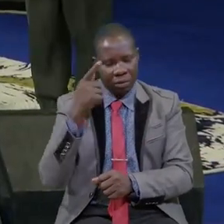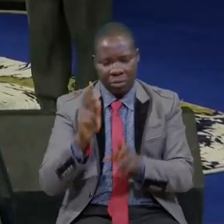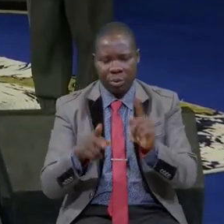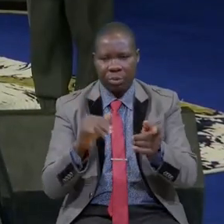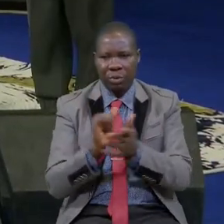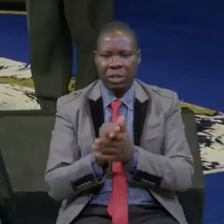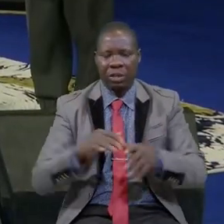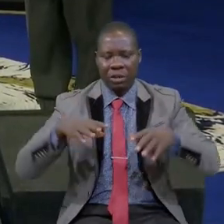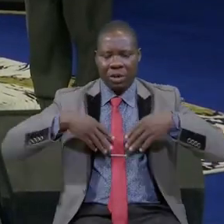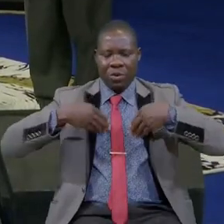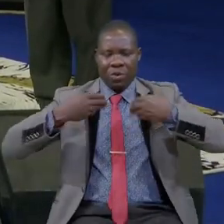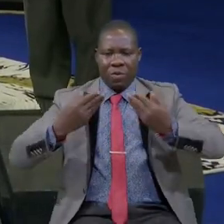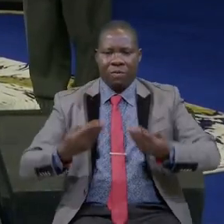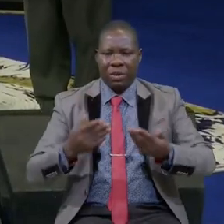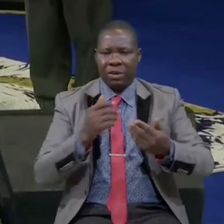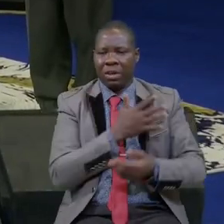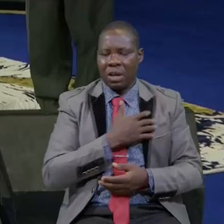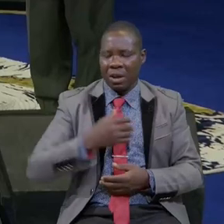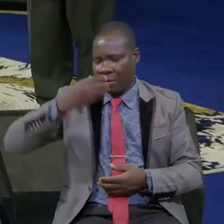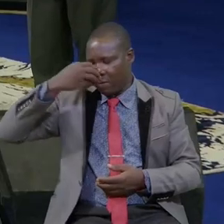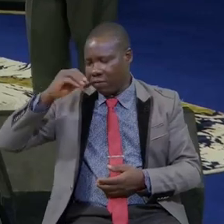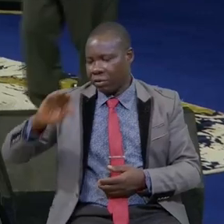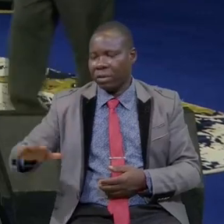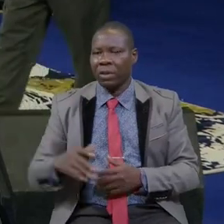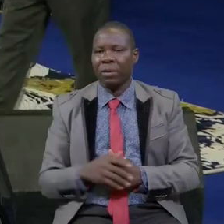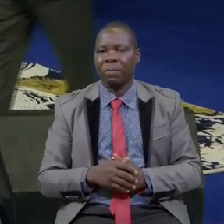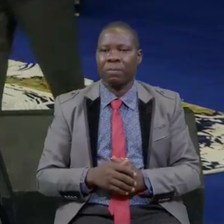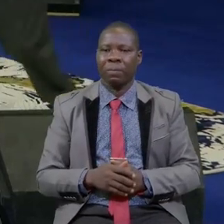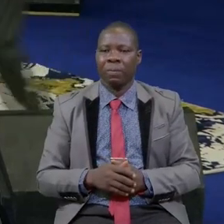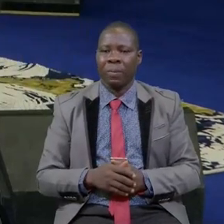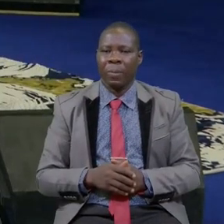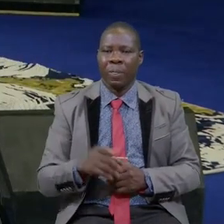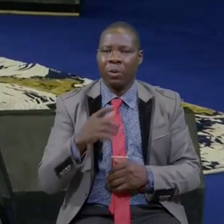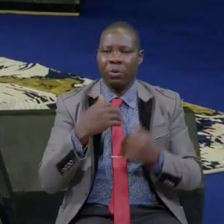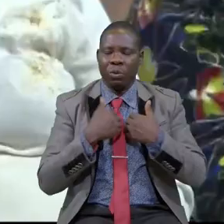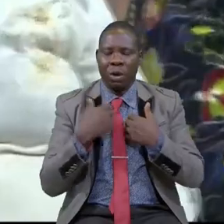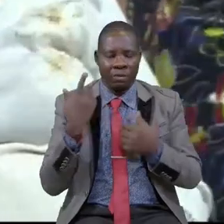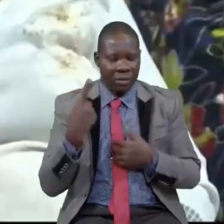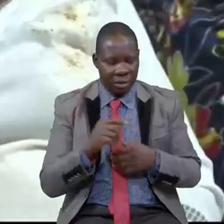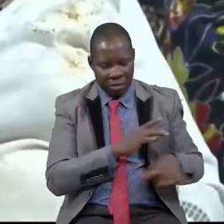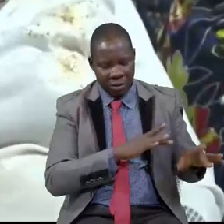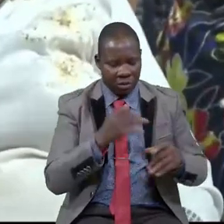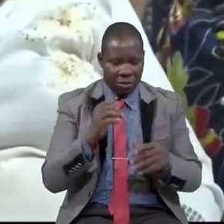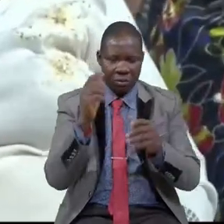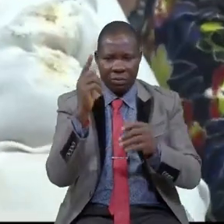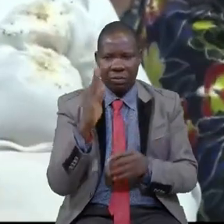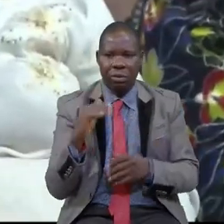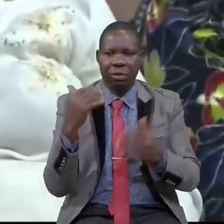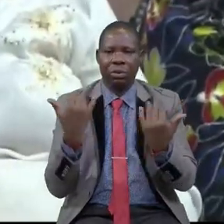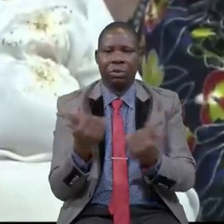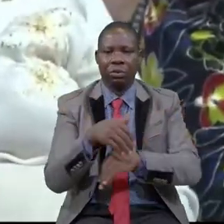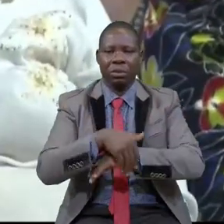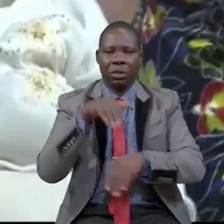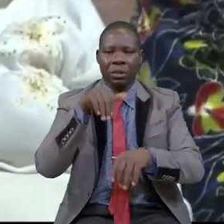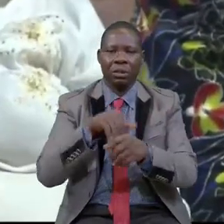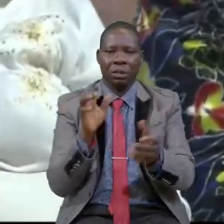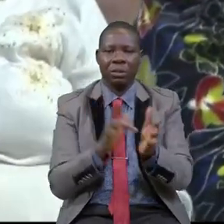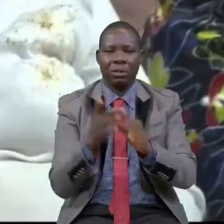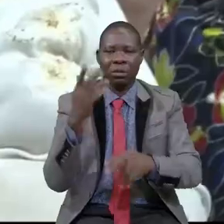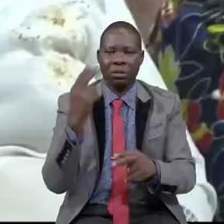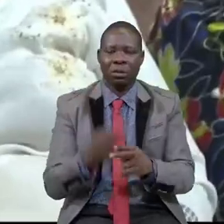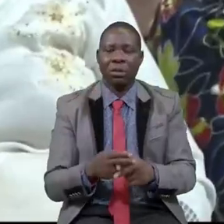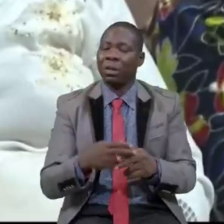qui confessent et abandonnent. Tu auras la miséricorde de Dieu ce soir. J'aurai